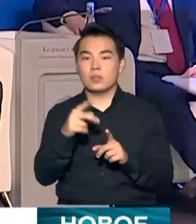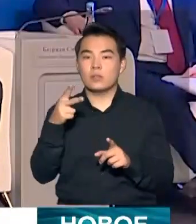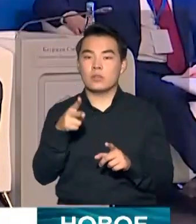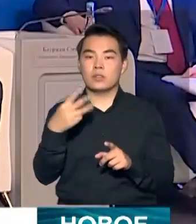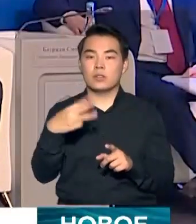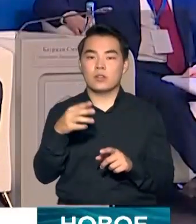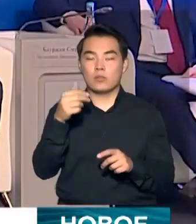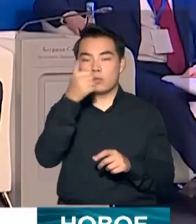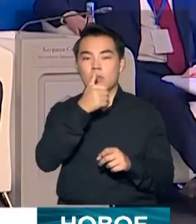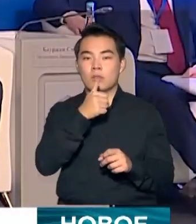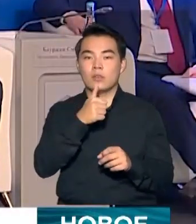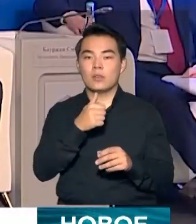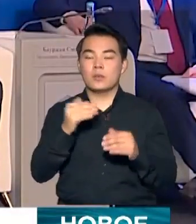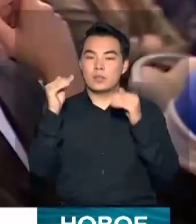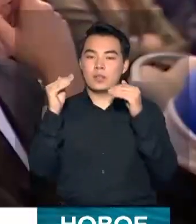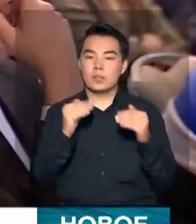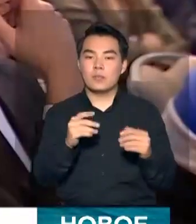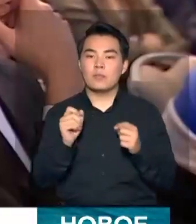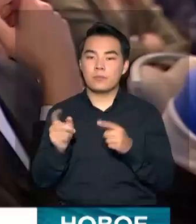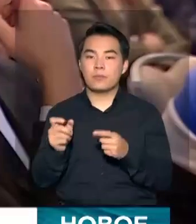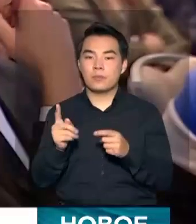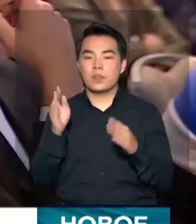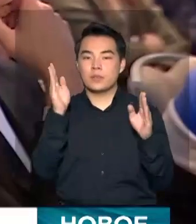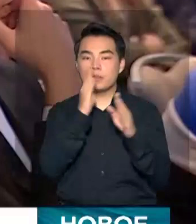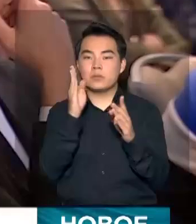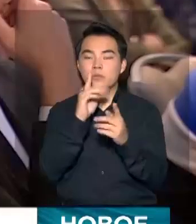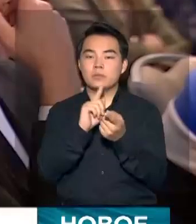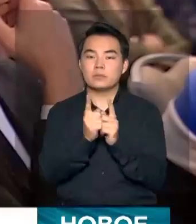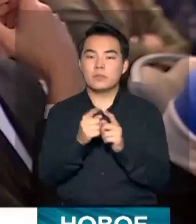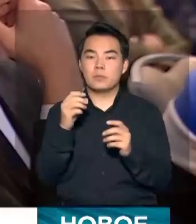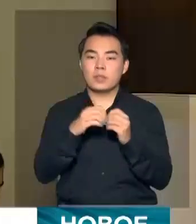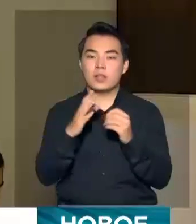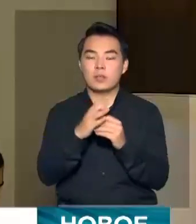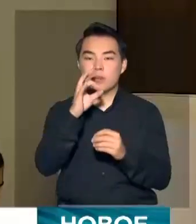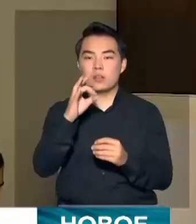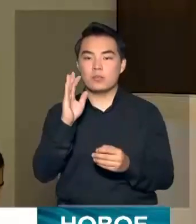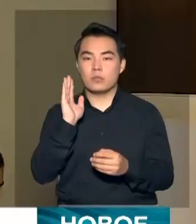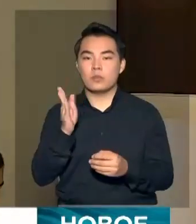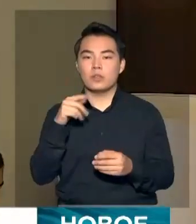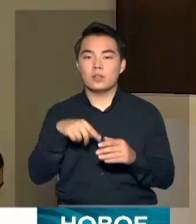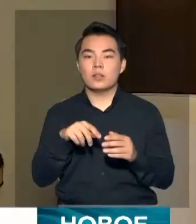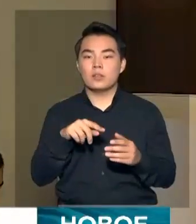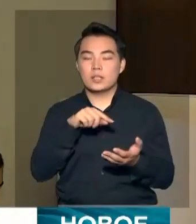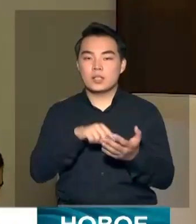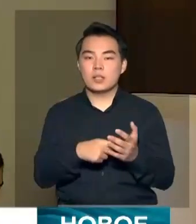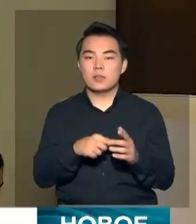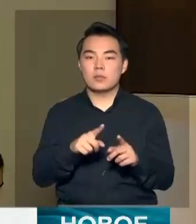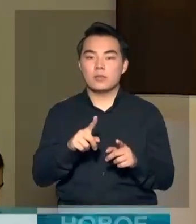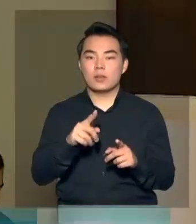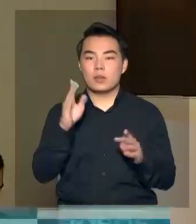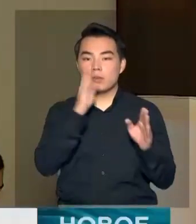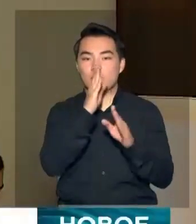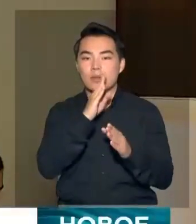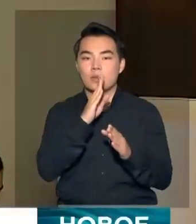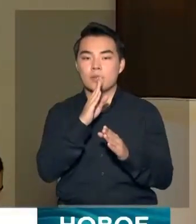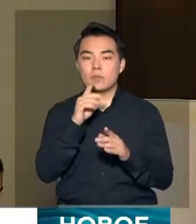2030 года снизить объем выбросов в атмосферу на 15%. Международный центр зеленых технологий является